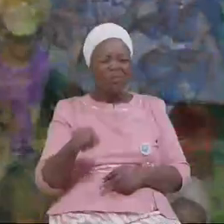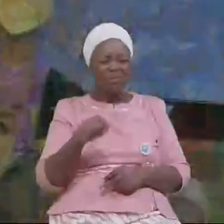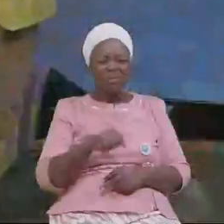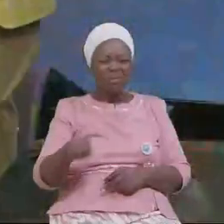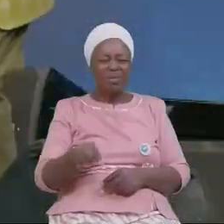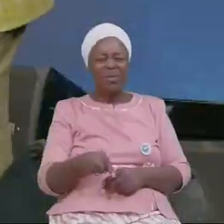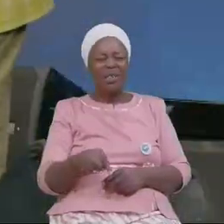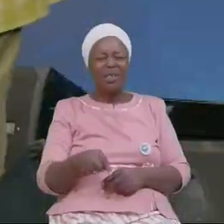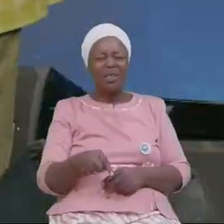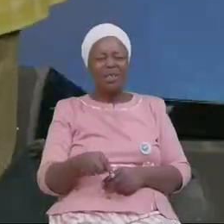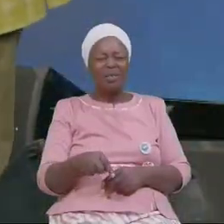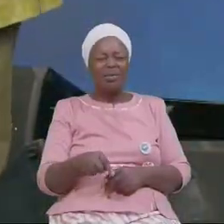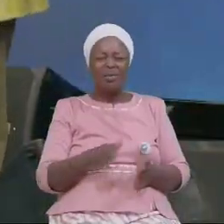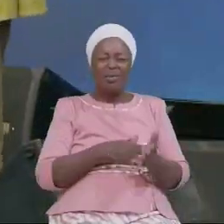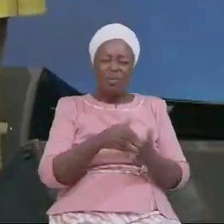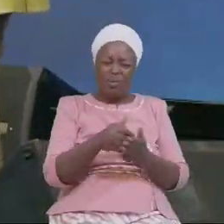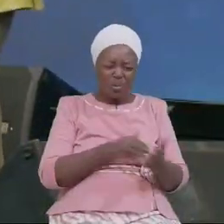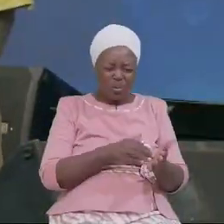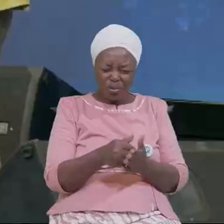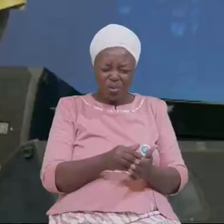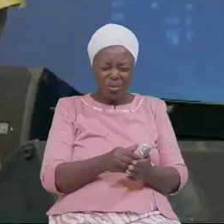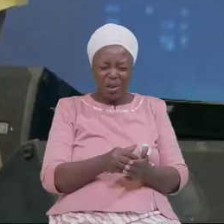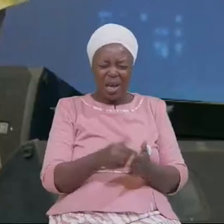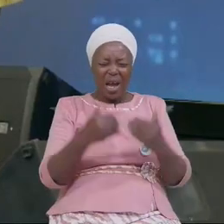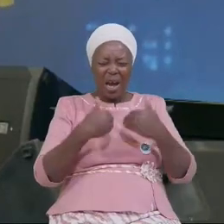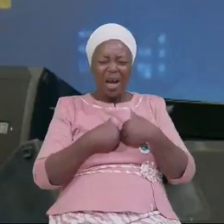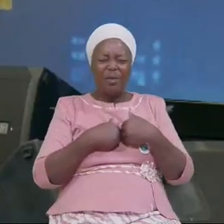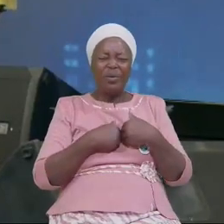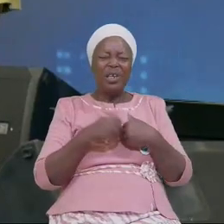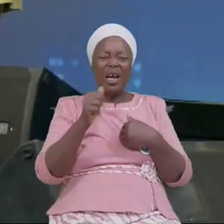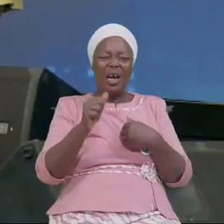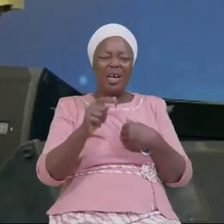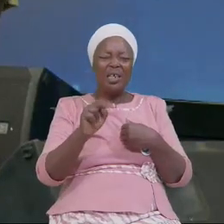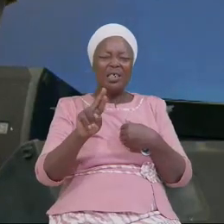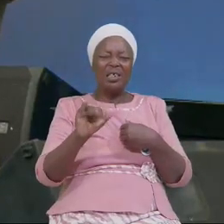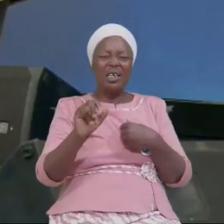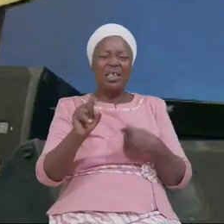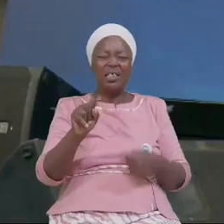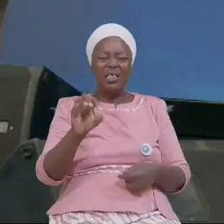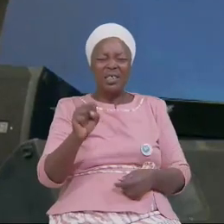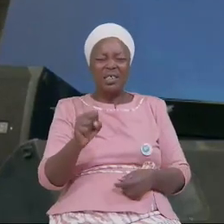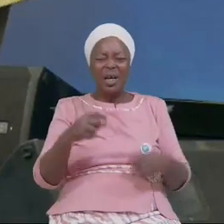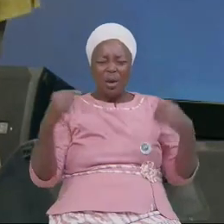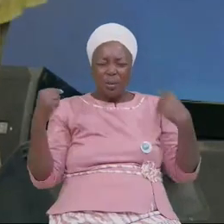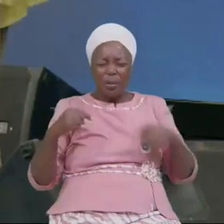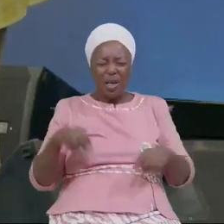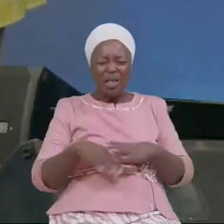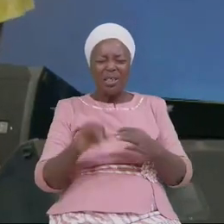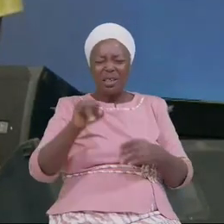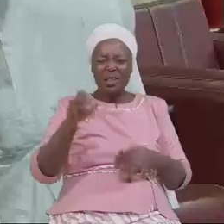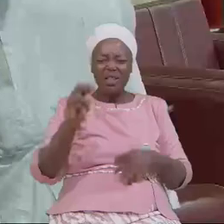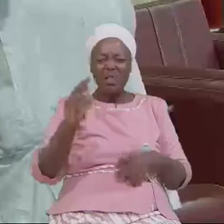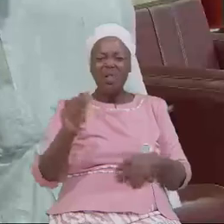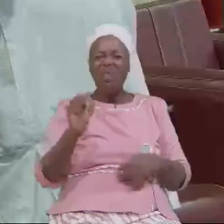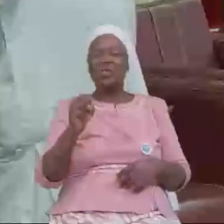Toi qui es paralysé, faible, tu as l'arthrite, les douleurs dans les jointures, vous êtes parfaitement guéri au